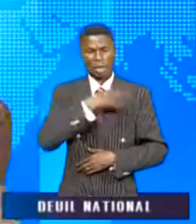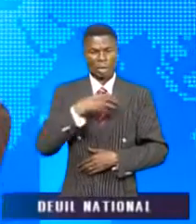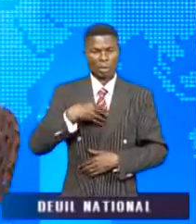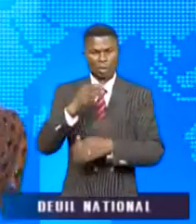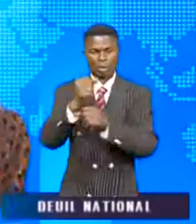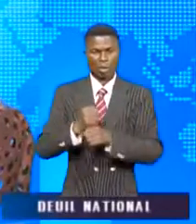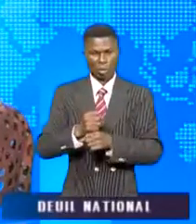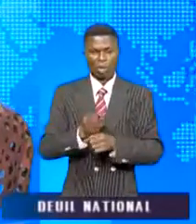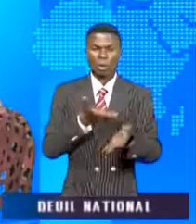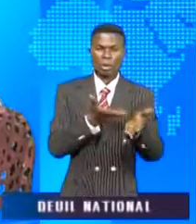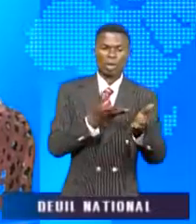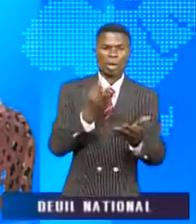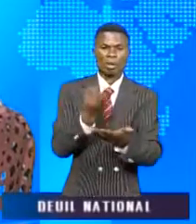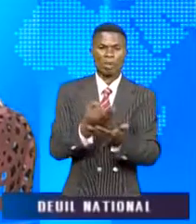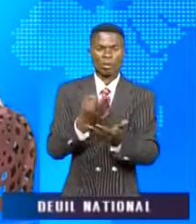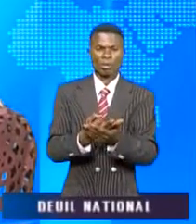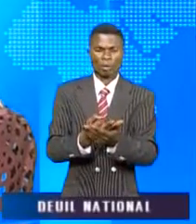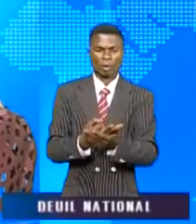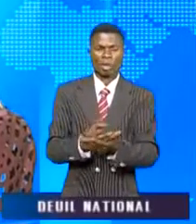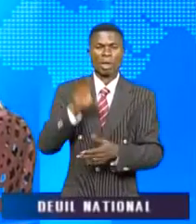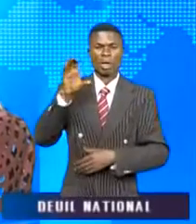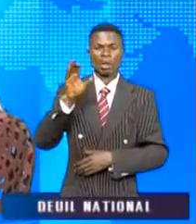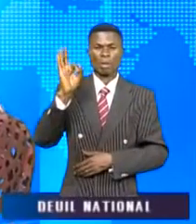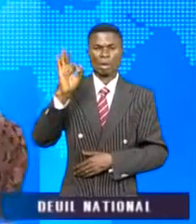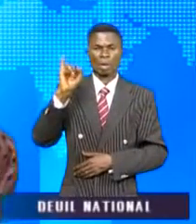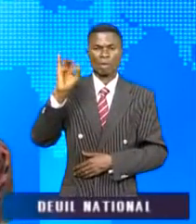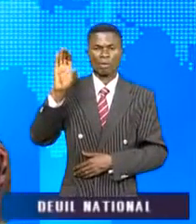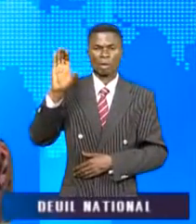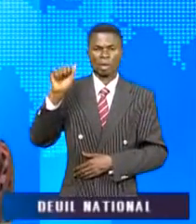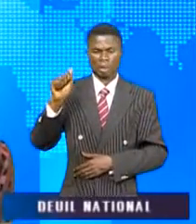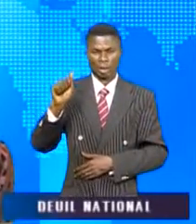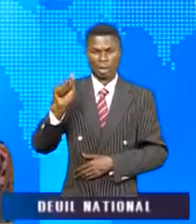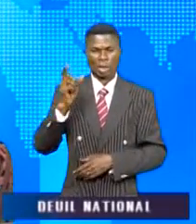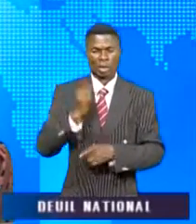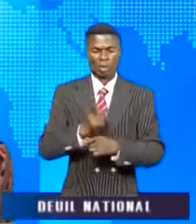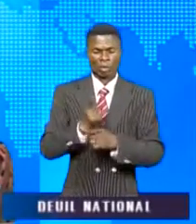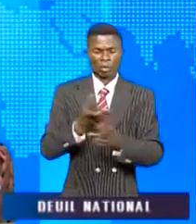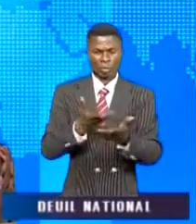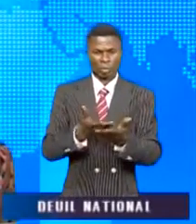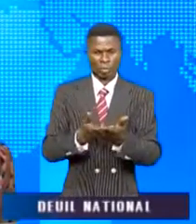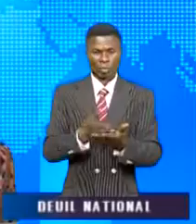de l'accompagnement financier de Finca RDC à travers son produit Juste pour elles qui est un